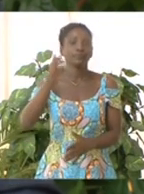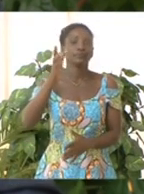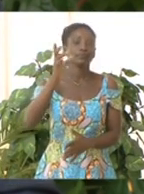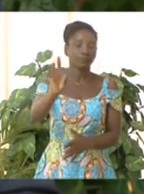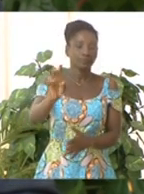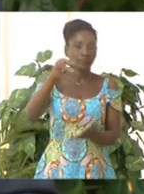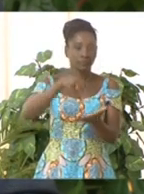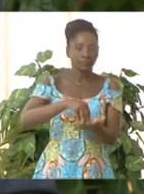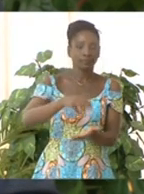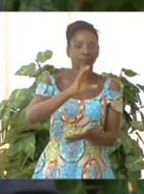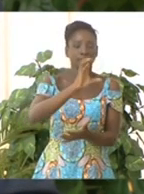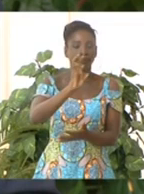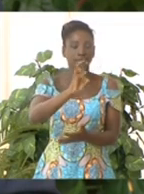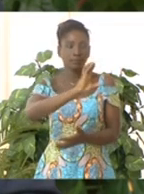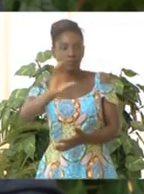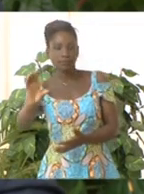17677.